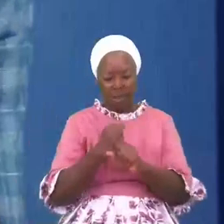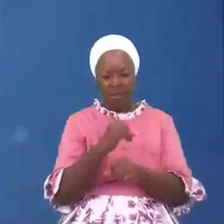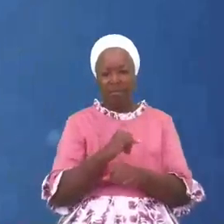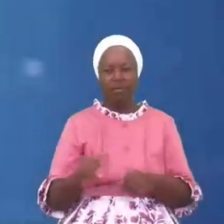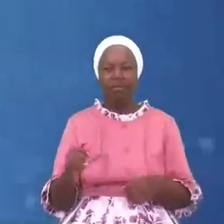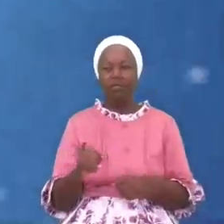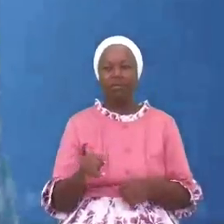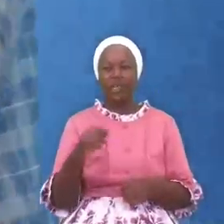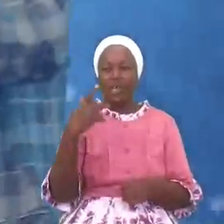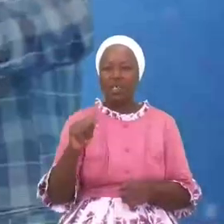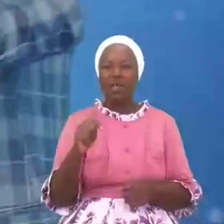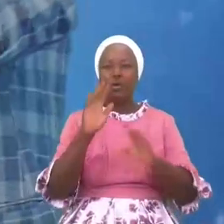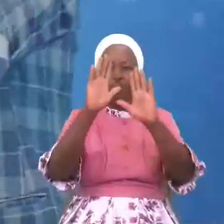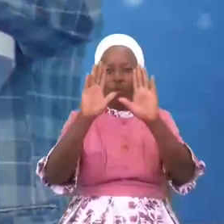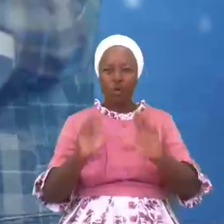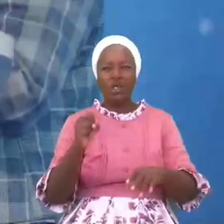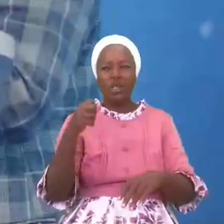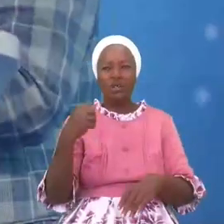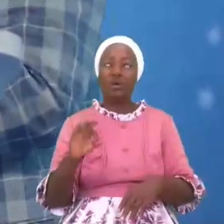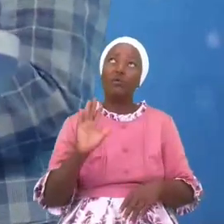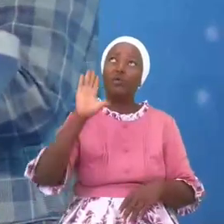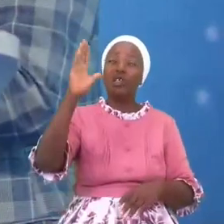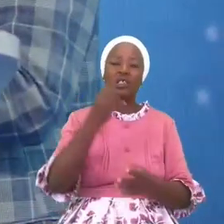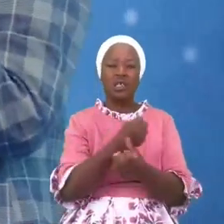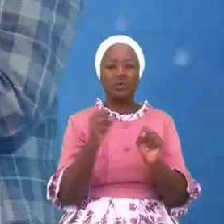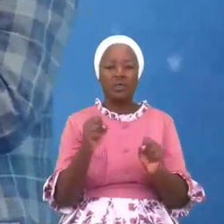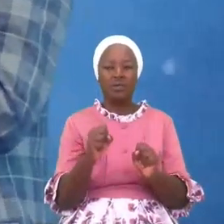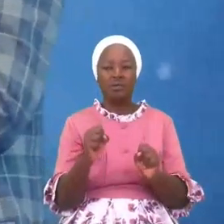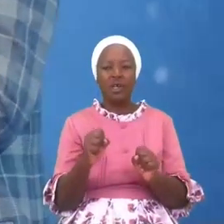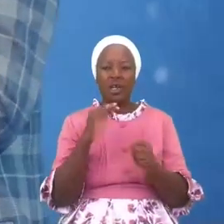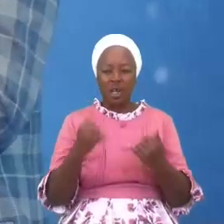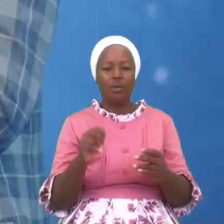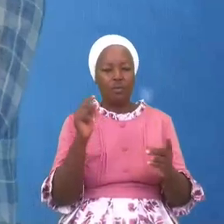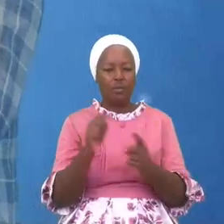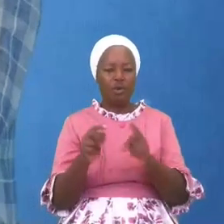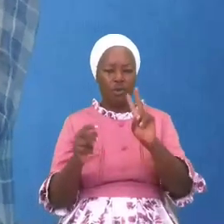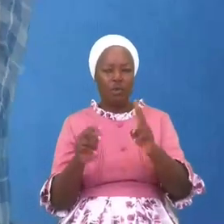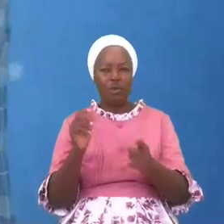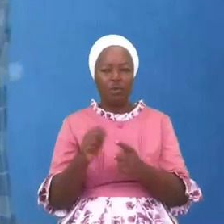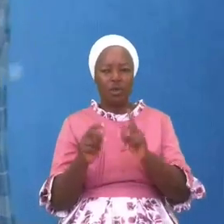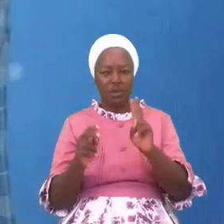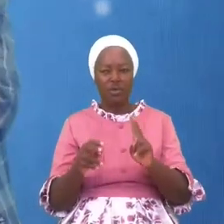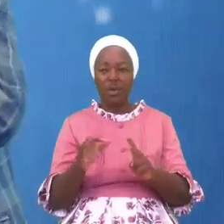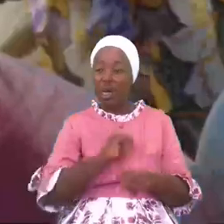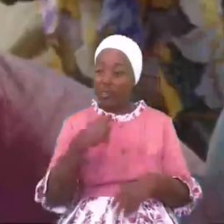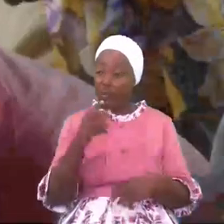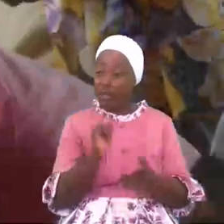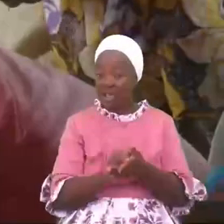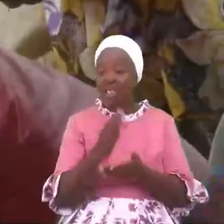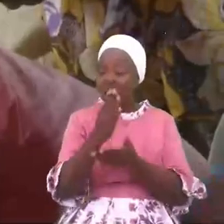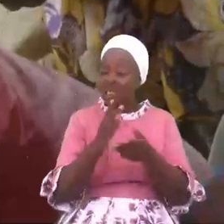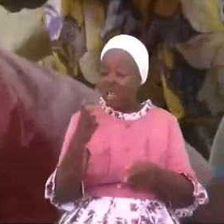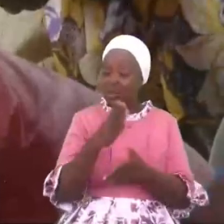les prodiges de son salut. Venons au deuxième point maintenant. Je vous ai déjà dit qu'il y a des